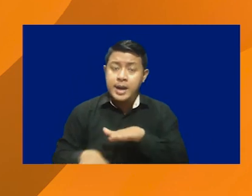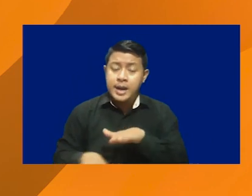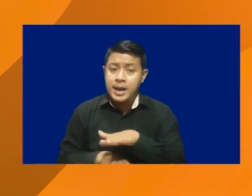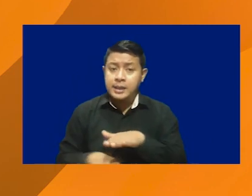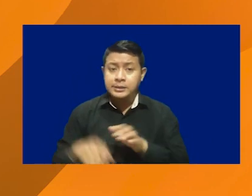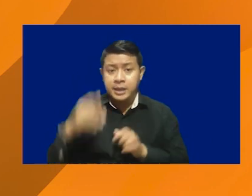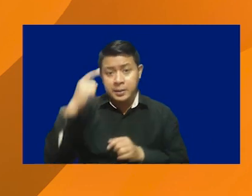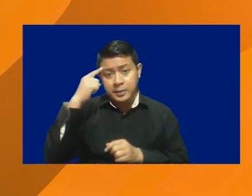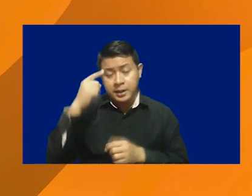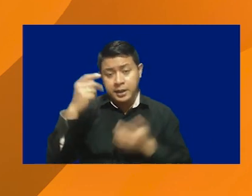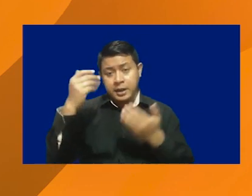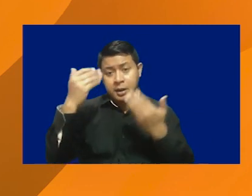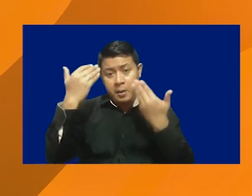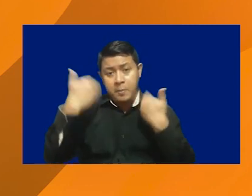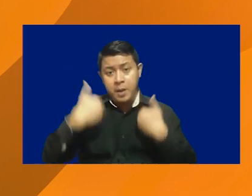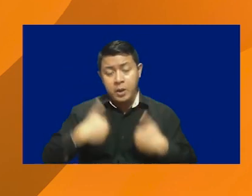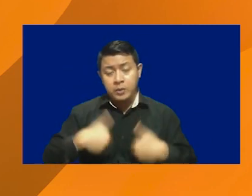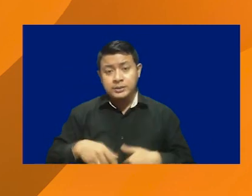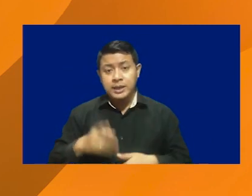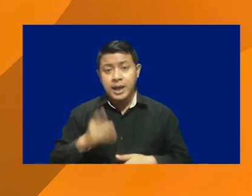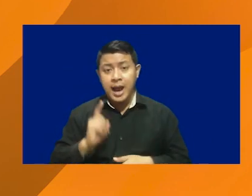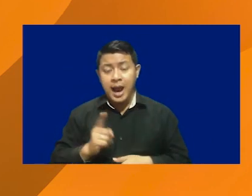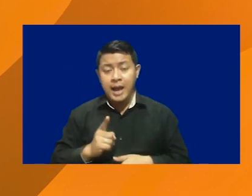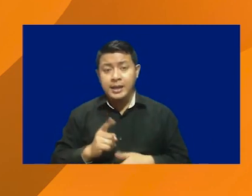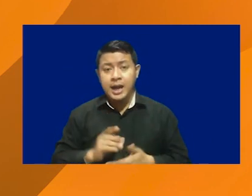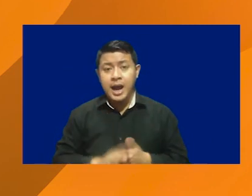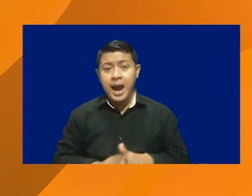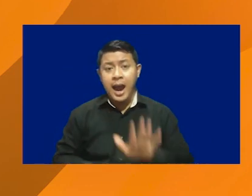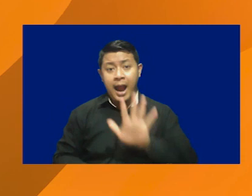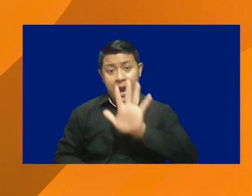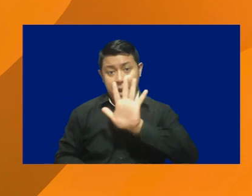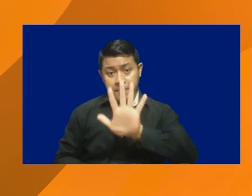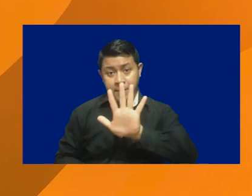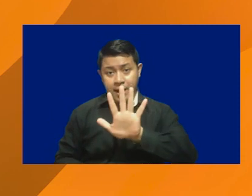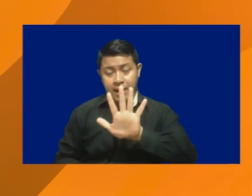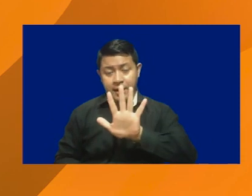kebutuhan dasar psikis manusia itu ada